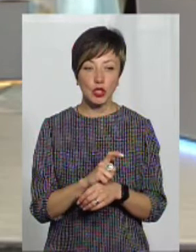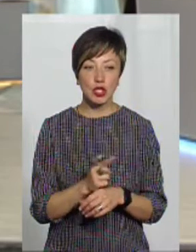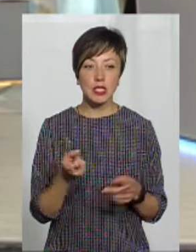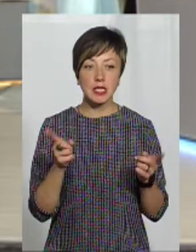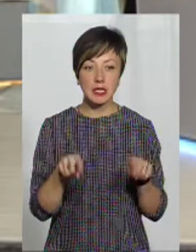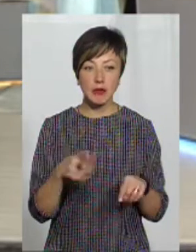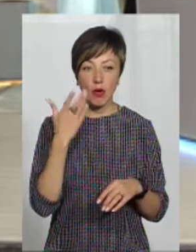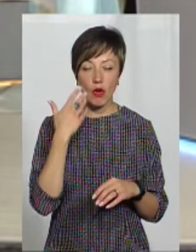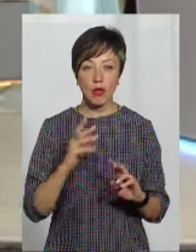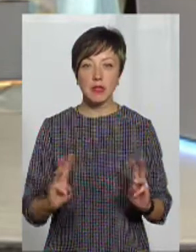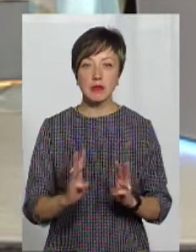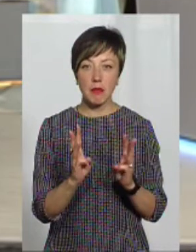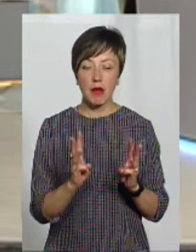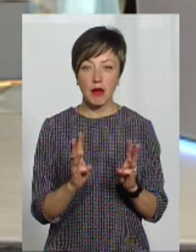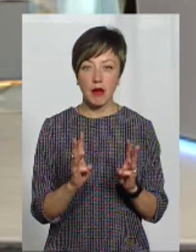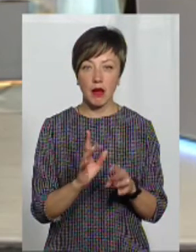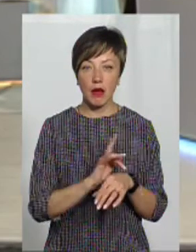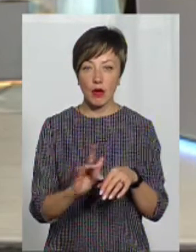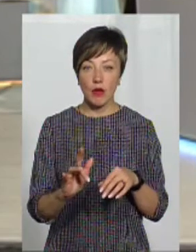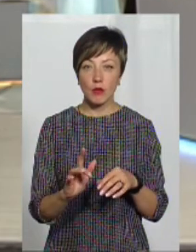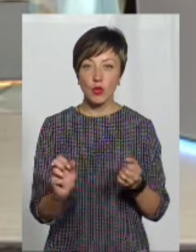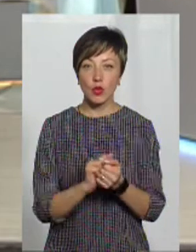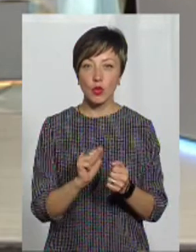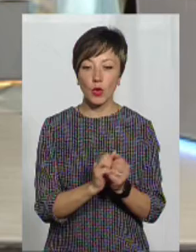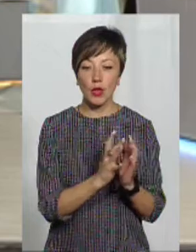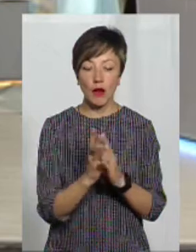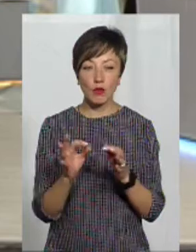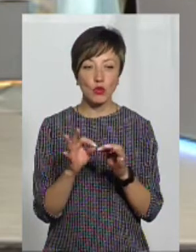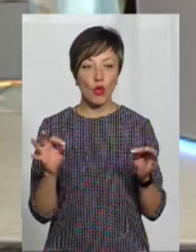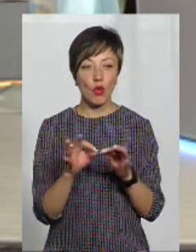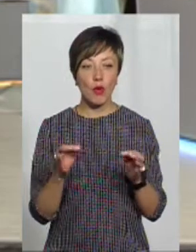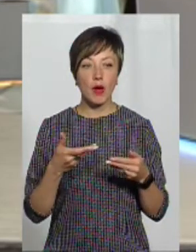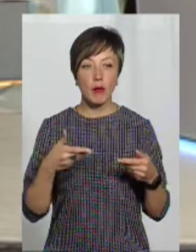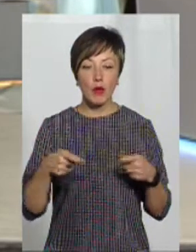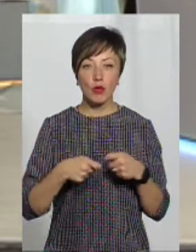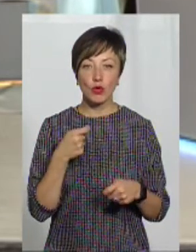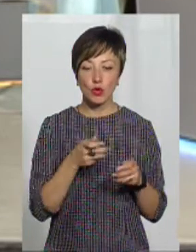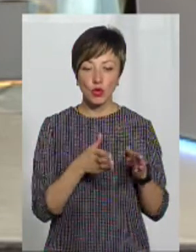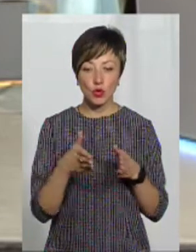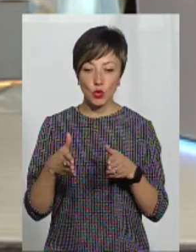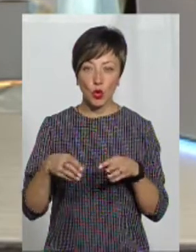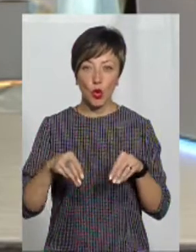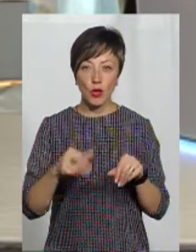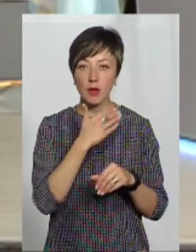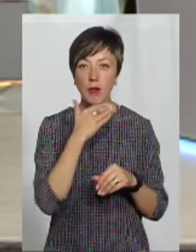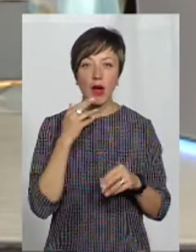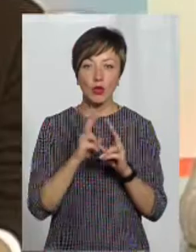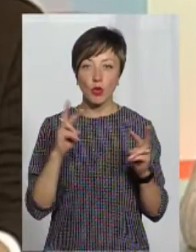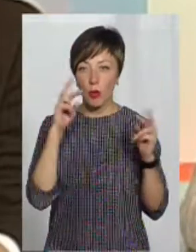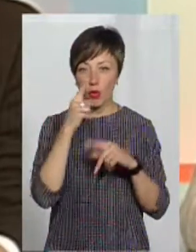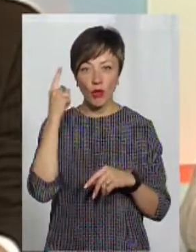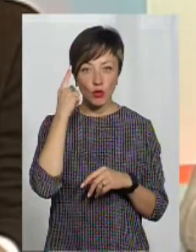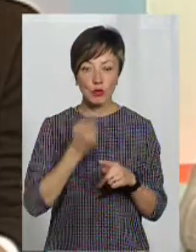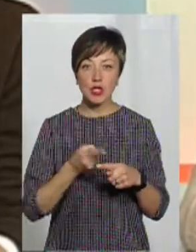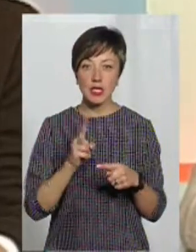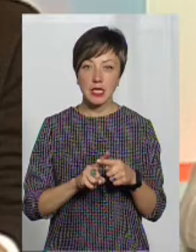більше з тим, коли ми спалюємо ту ж саму суху траву, солому, ми порушуємо структуру ґрунту. І багато хто, я ж кажу, помилково